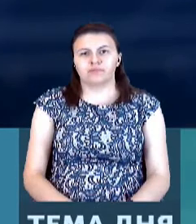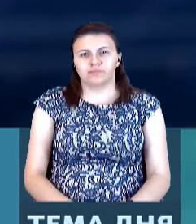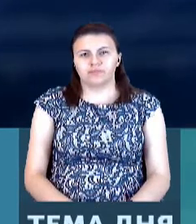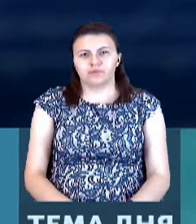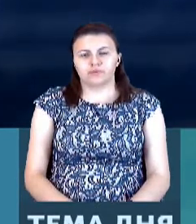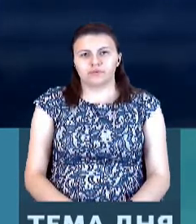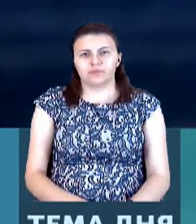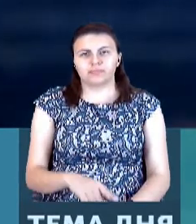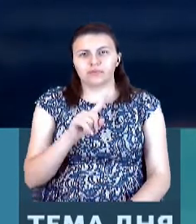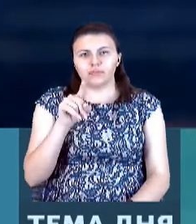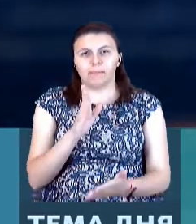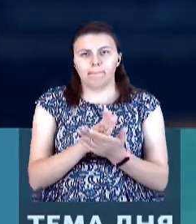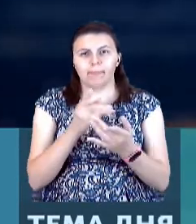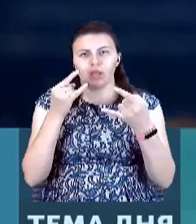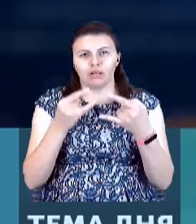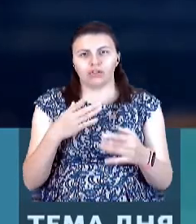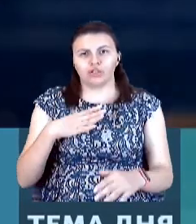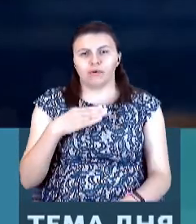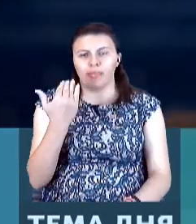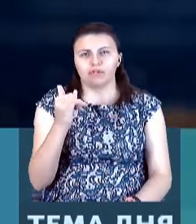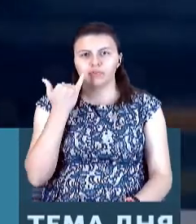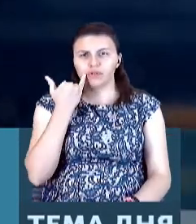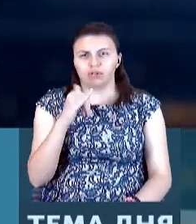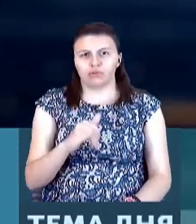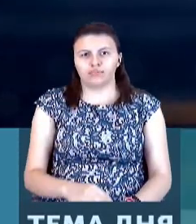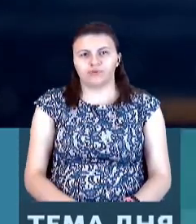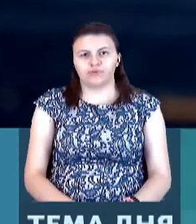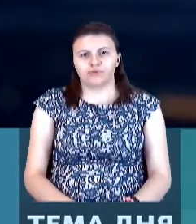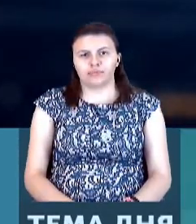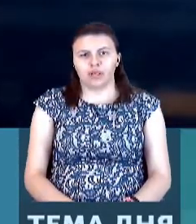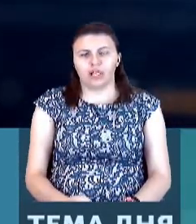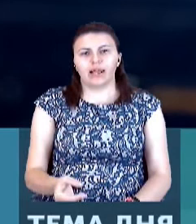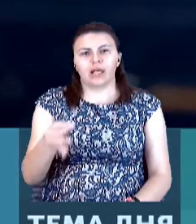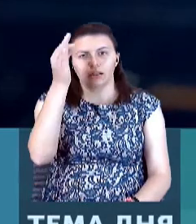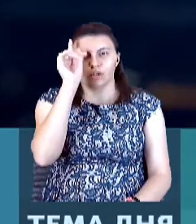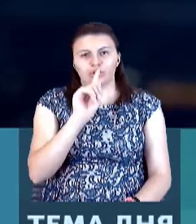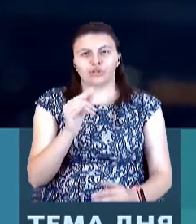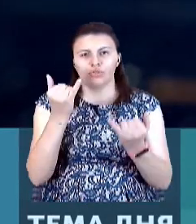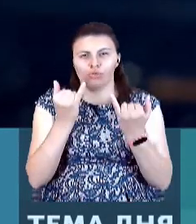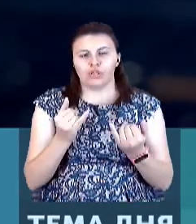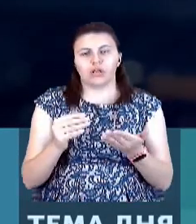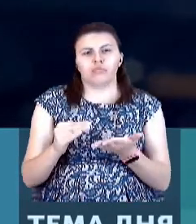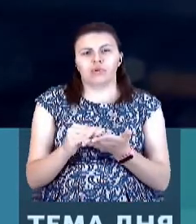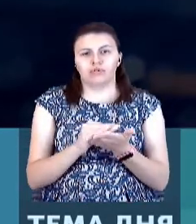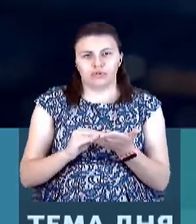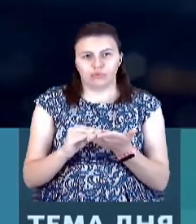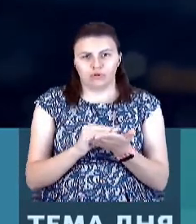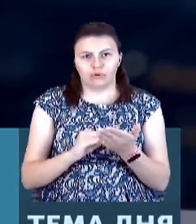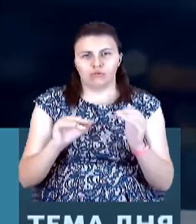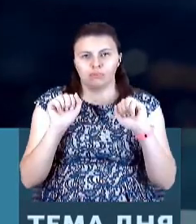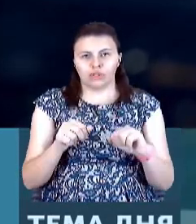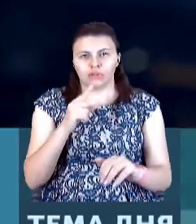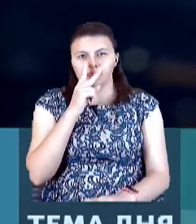050-210-08-98 – номер прямого ефіру. Чекаємо на ваш дзвінок. Між іншим, нагадаю, що сьогоднішній випуск можна передивитись на YouTube-каналі